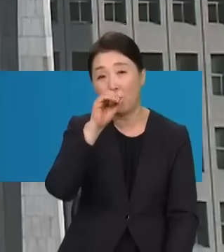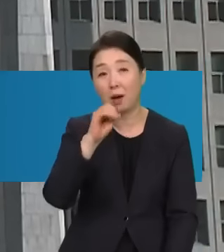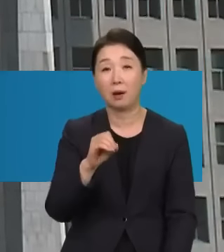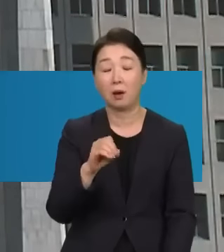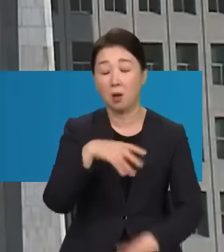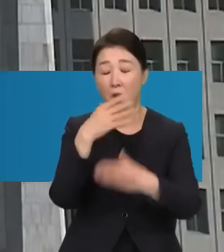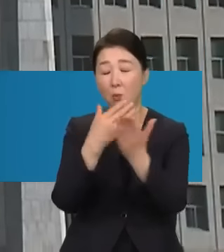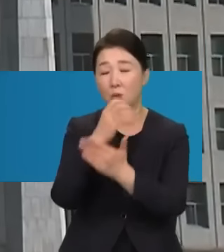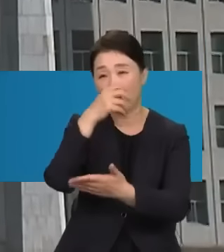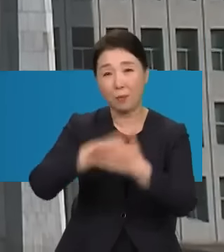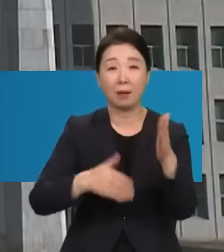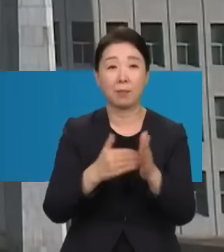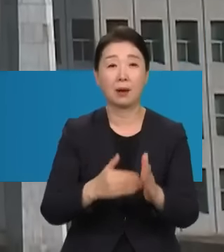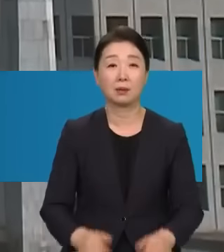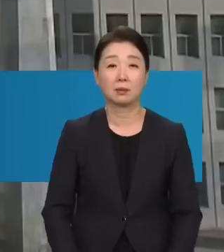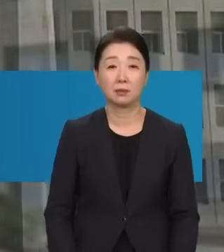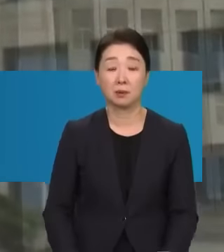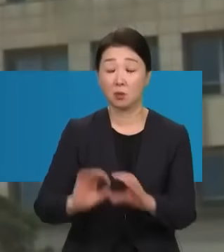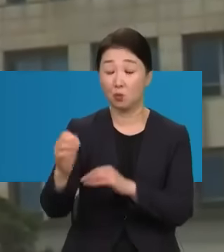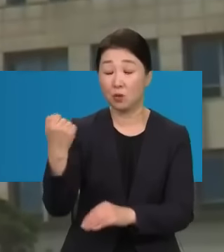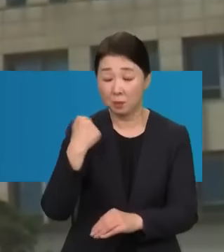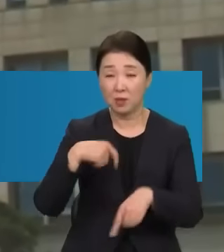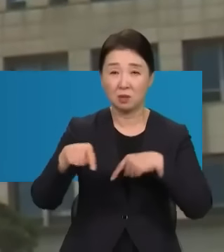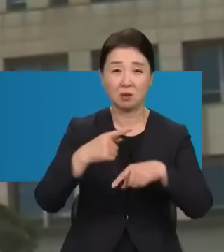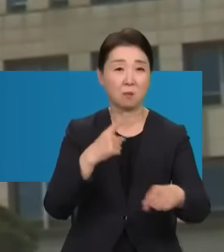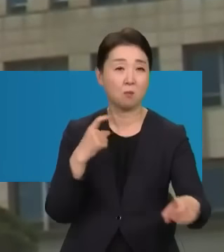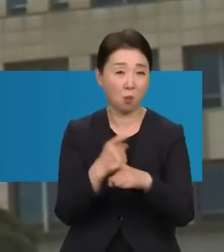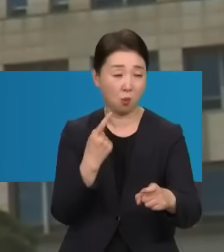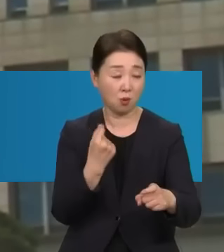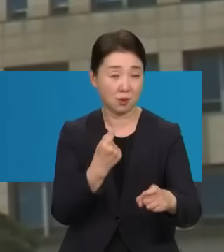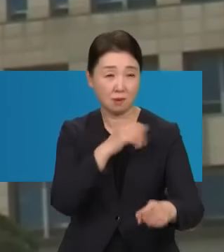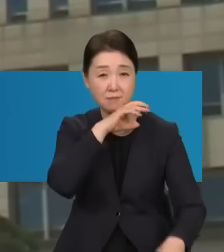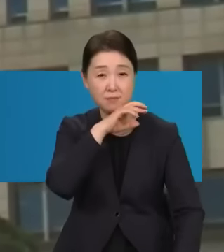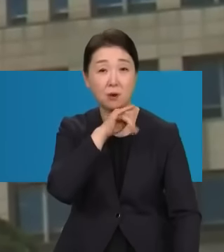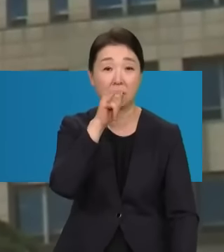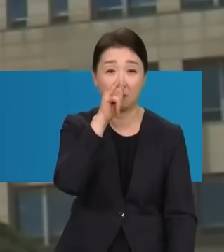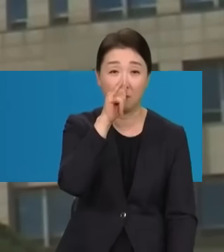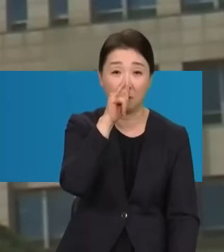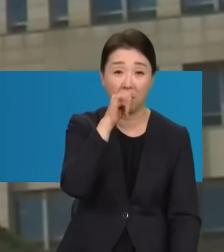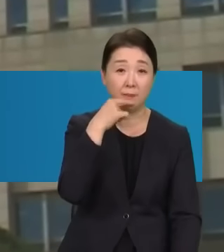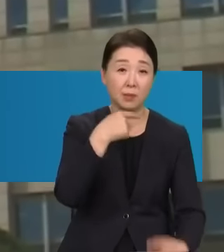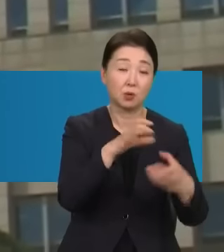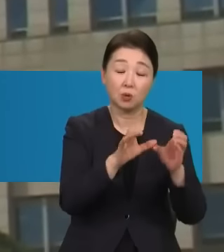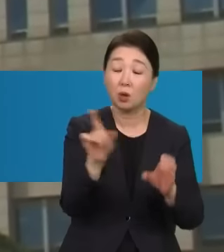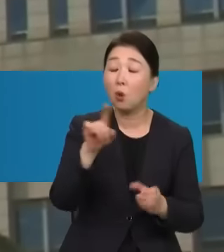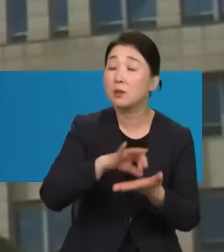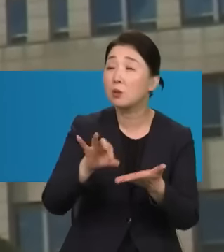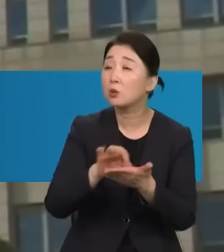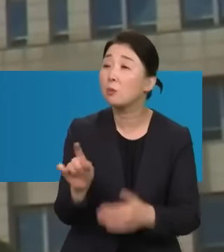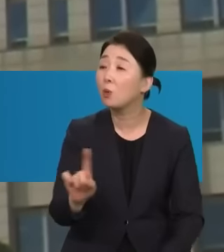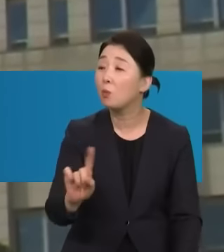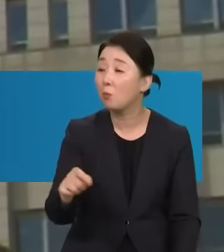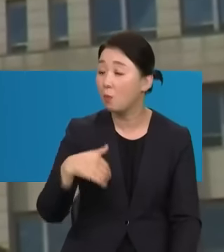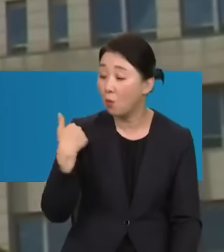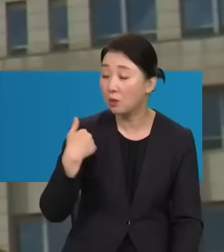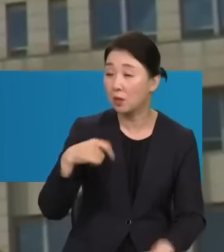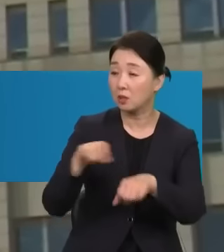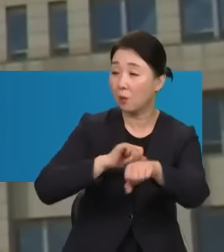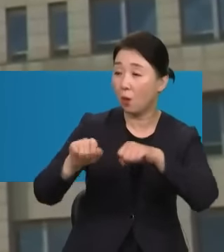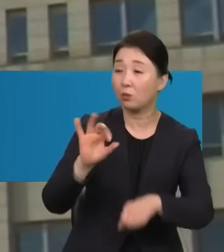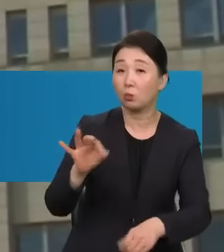전액 삭감했기 때문입니다. 국민의힘은 정치 보복이라고 반발하는 반면 민주당은 어디다 썼는지도 모르는